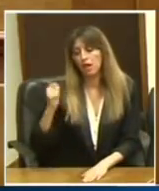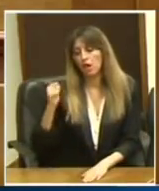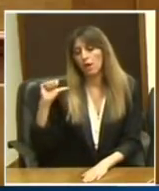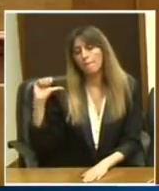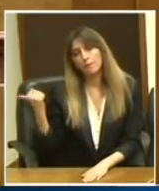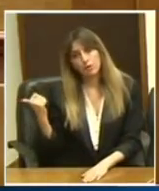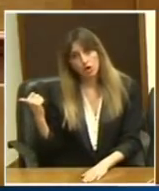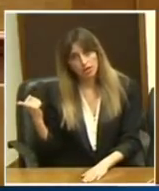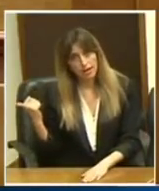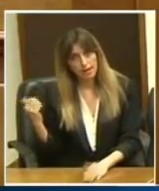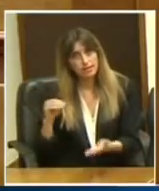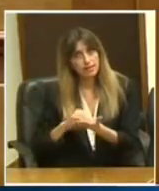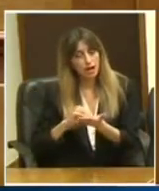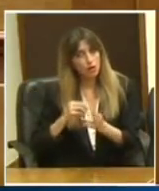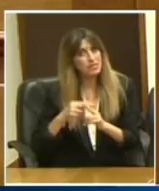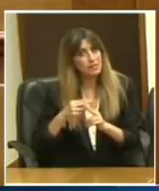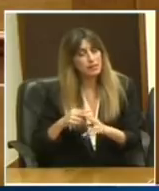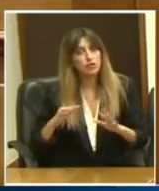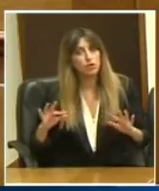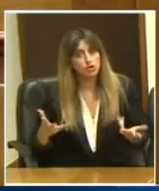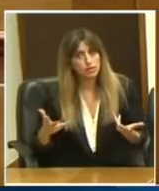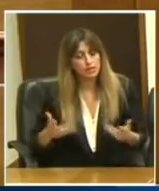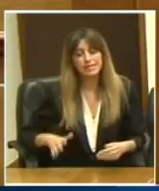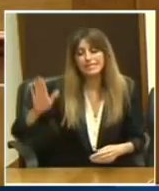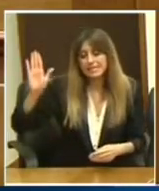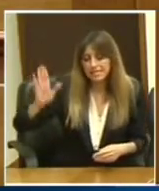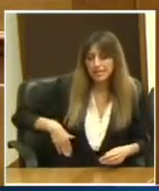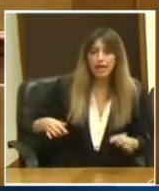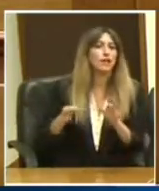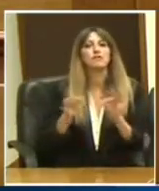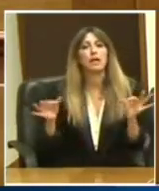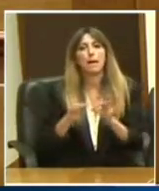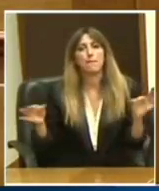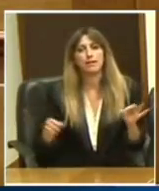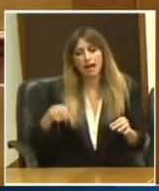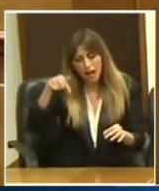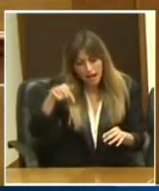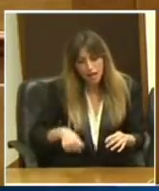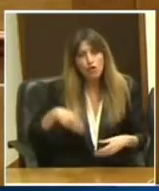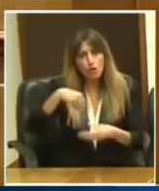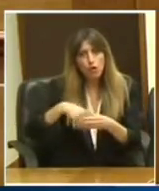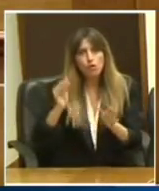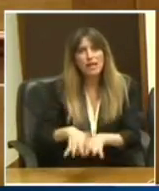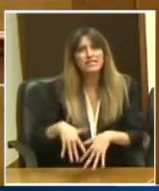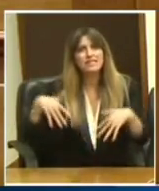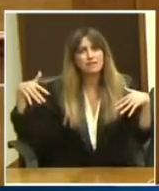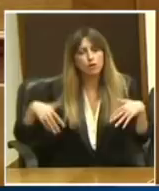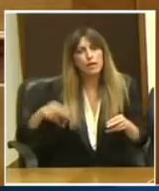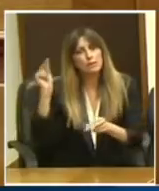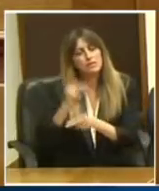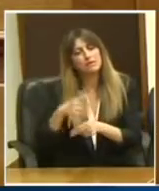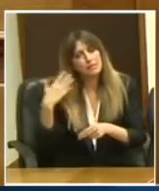την επικύρωση, την ψήφιση των τελευταίων μέτρων σε αυτή εδώ την αίθουσα που πάρθηκαν